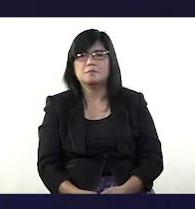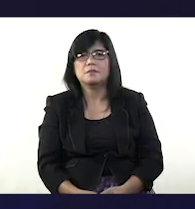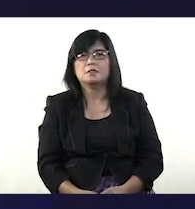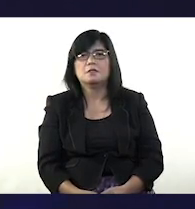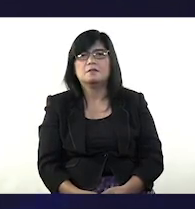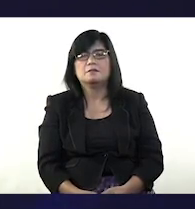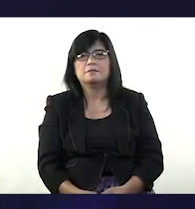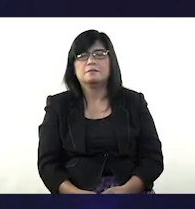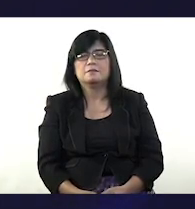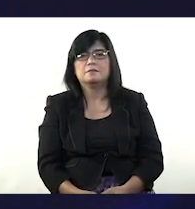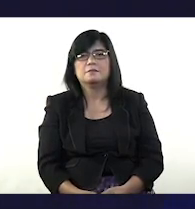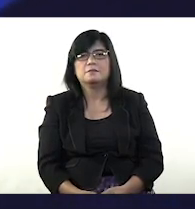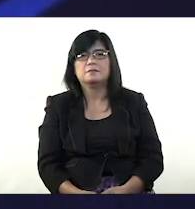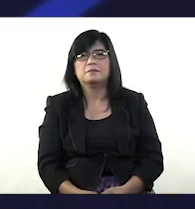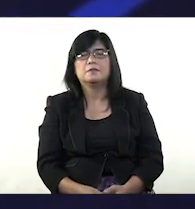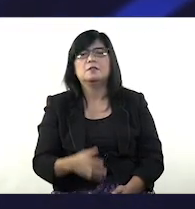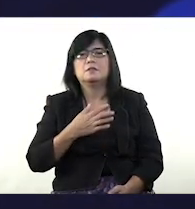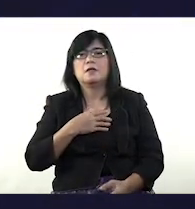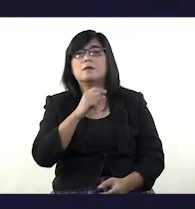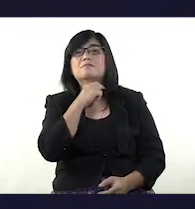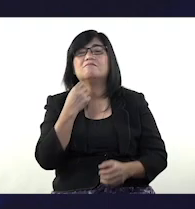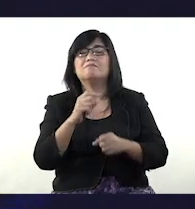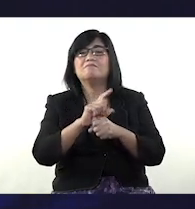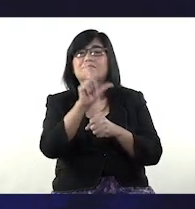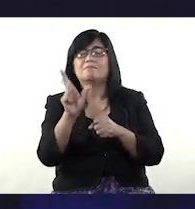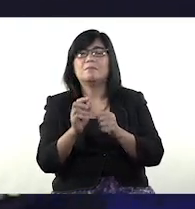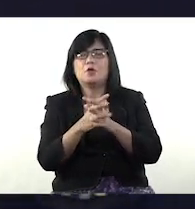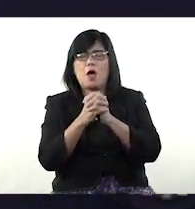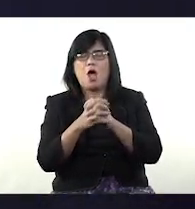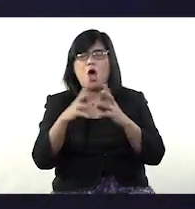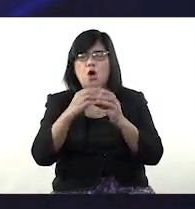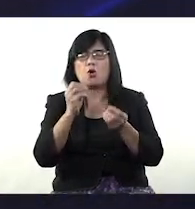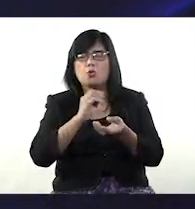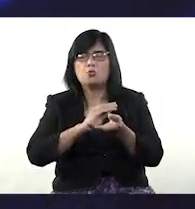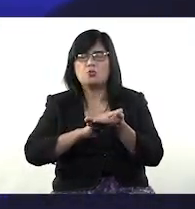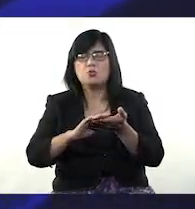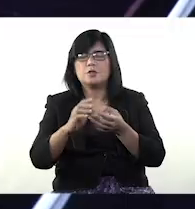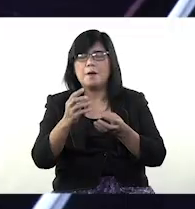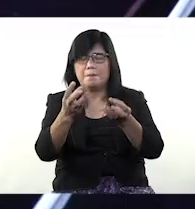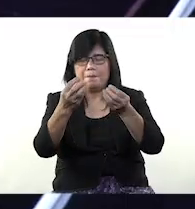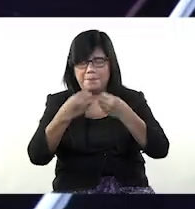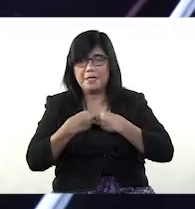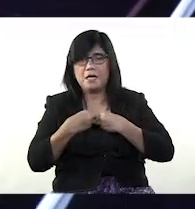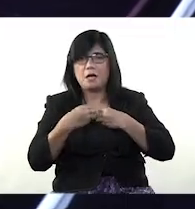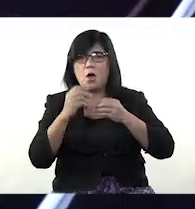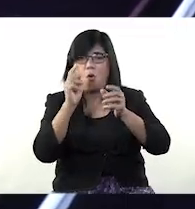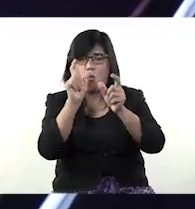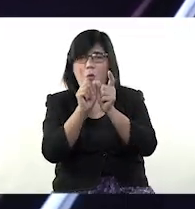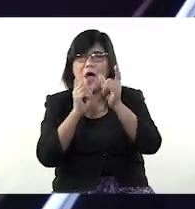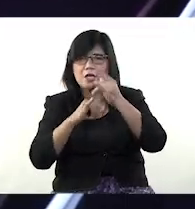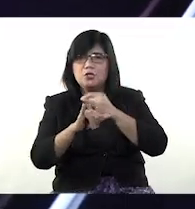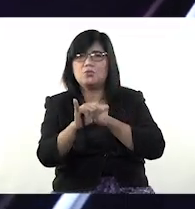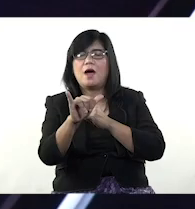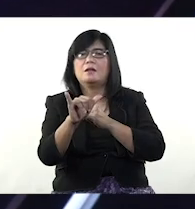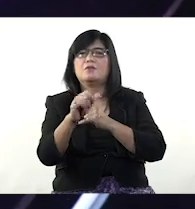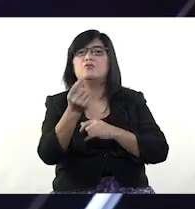dan mengerti tapi saya berdoa Roh Kudus memberikan pewahyuan buat siap secara khusus sehingga selain ngerti